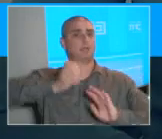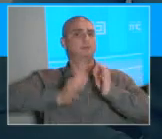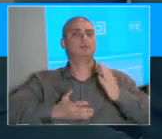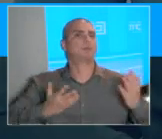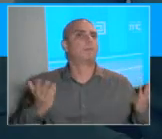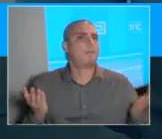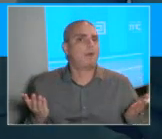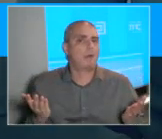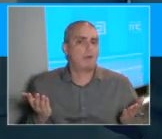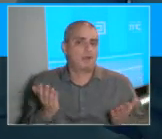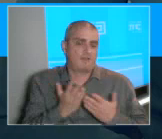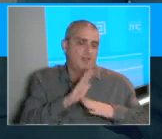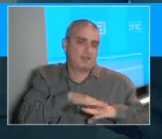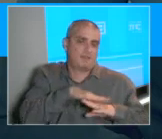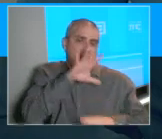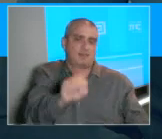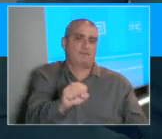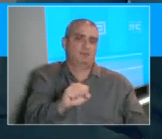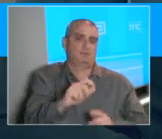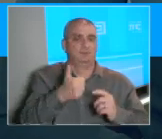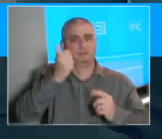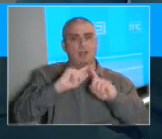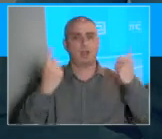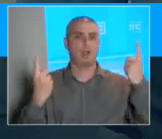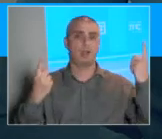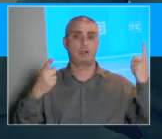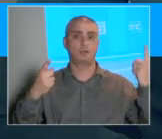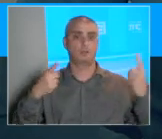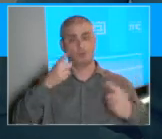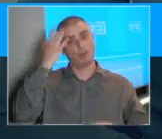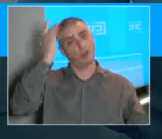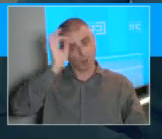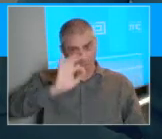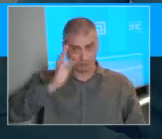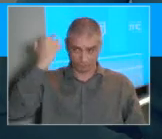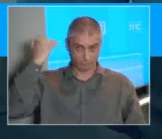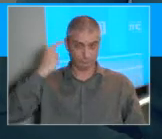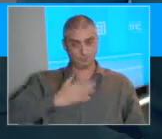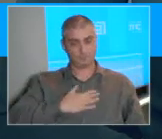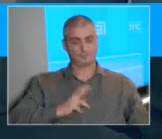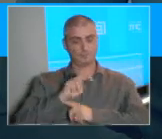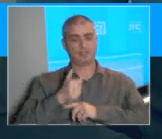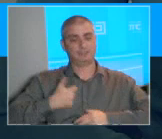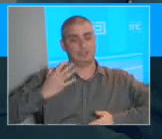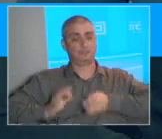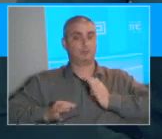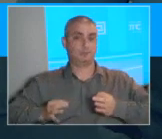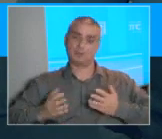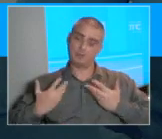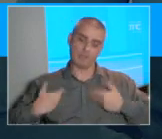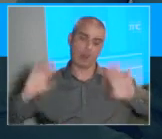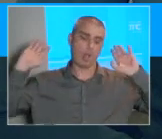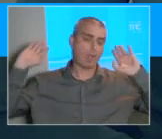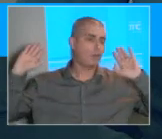המשפטים, אלא מה? התפקיד הזה כבר היה תפוס על ידי שר אחר, את חלום חייו עד אז לכהן כשר המשפטים